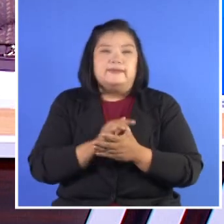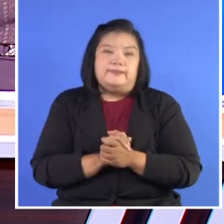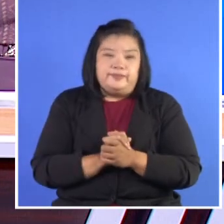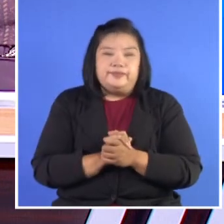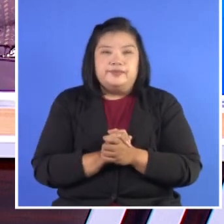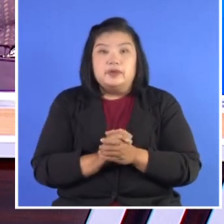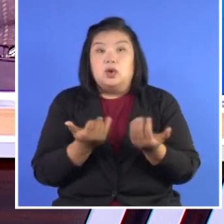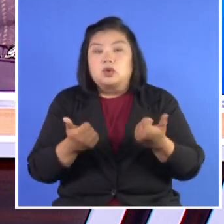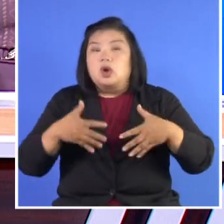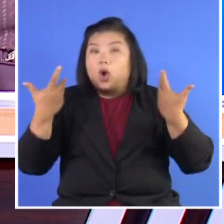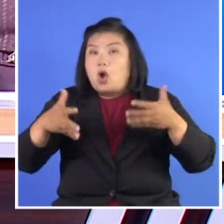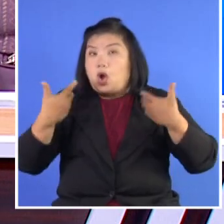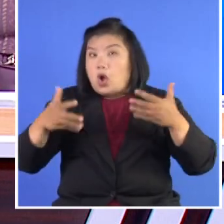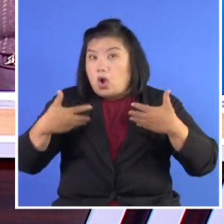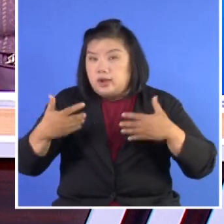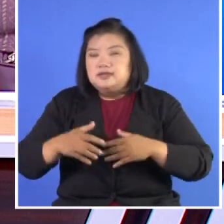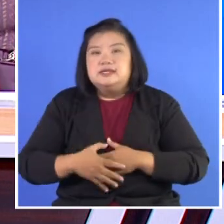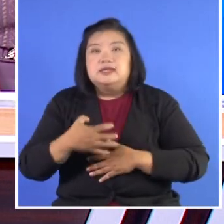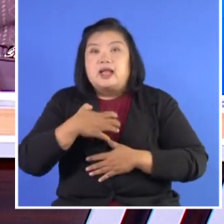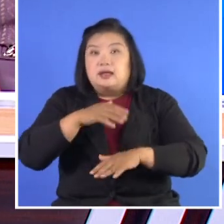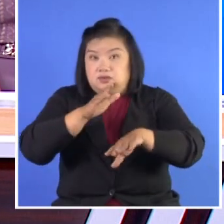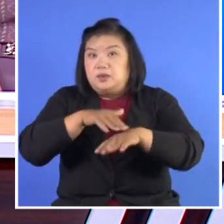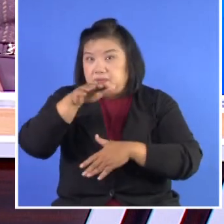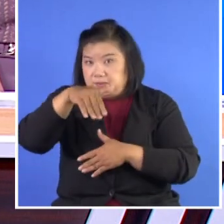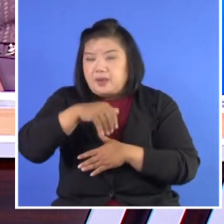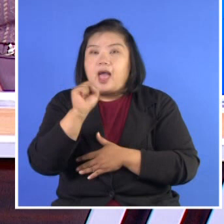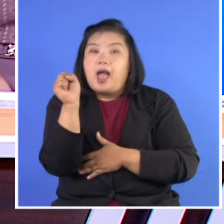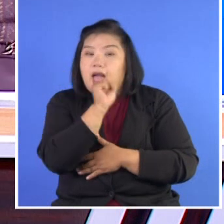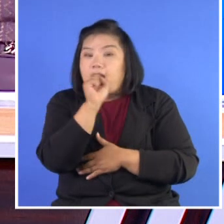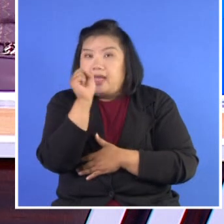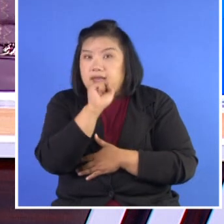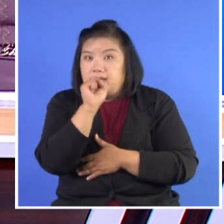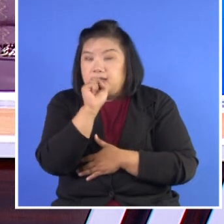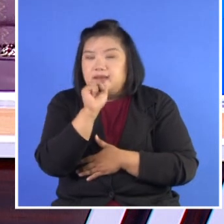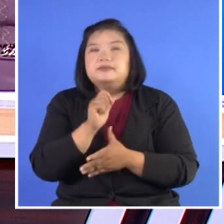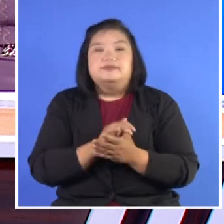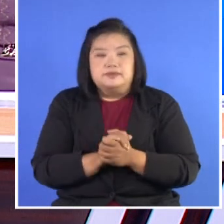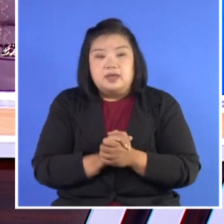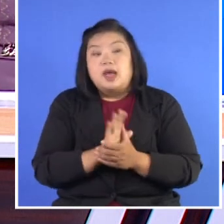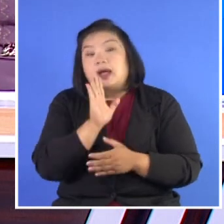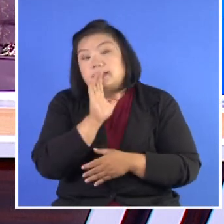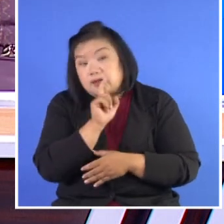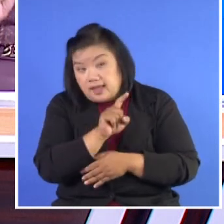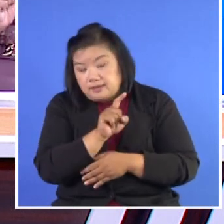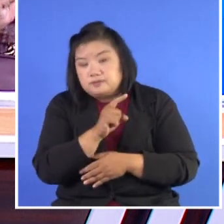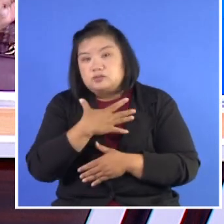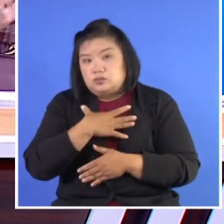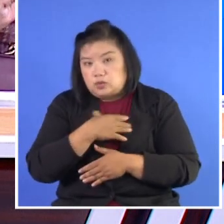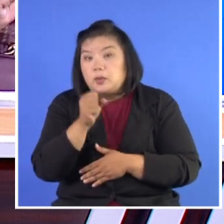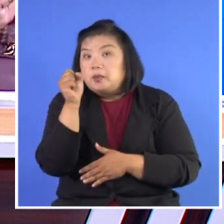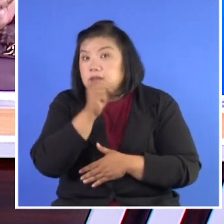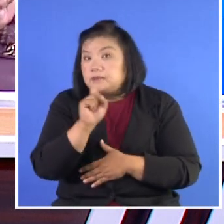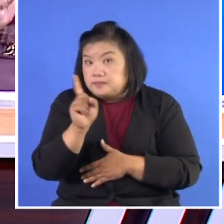อากาศมันก็ร้อนๆอยู่นะคะจะชวนกินไอศครีมสักหน่อยเอาเรียกกันว่าไอติมก็แล้วกันง่ายๆพี่แป๊ะพี่เจมชอบไอติมรสอะไรค